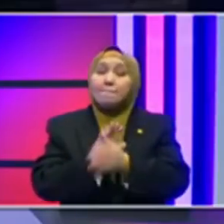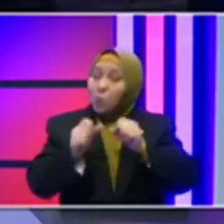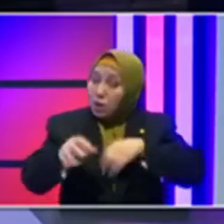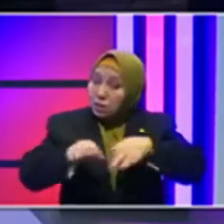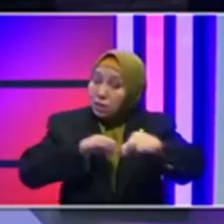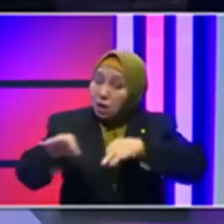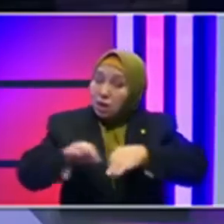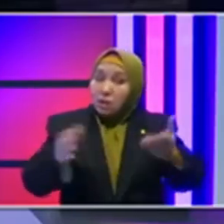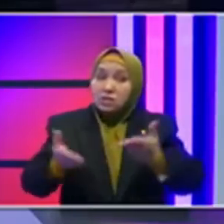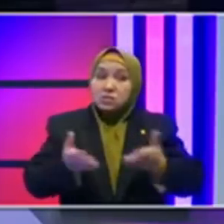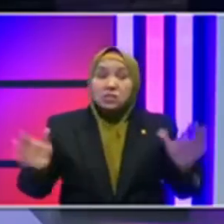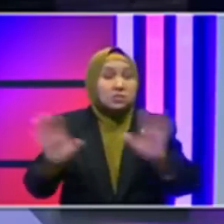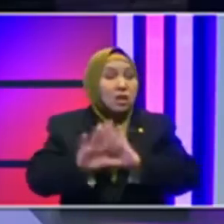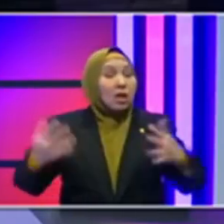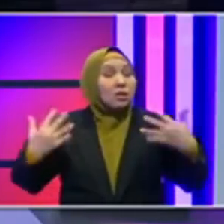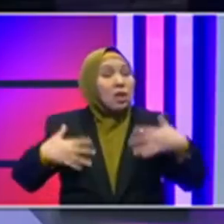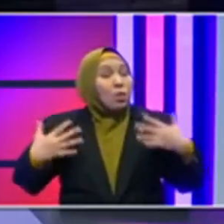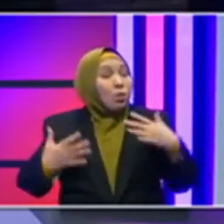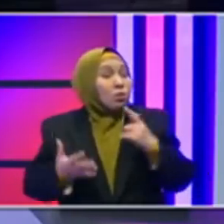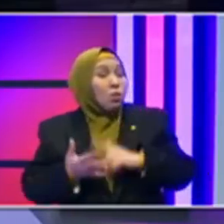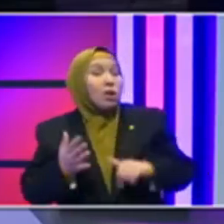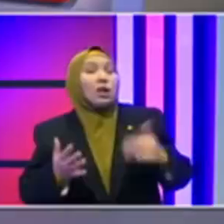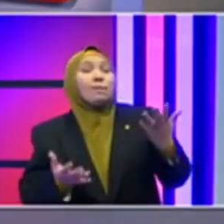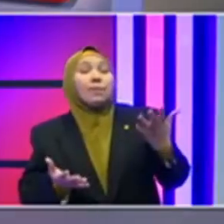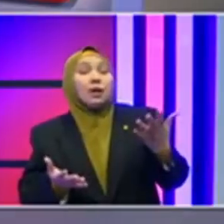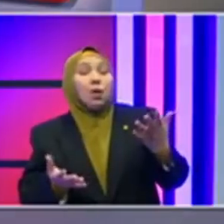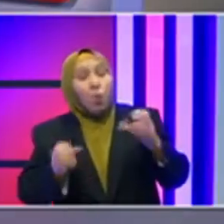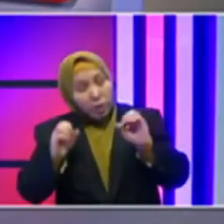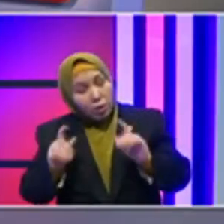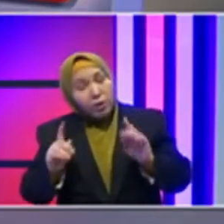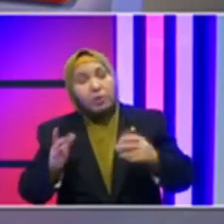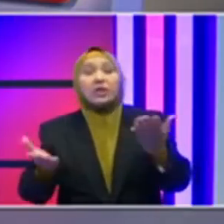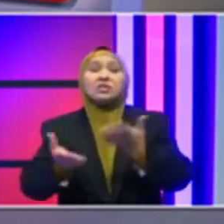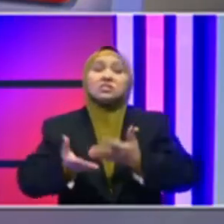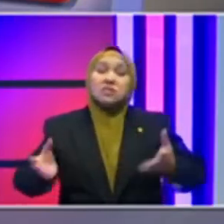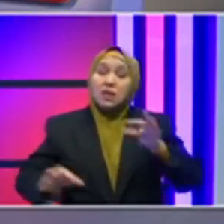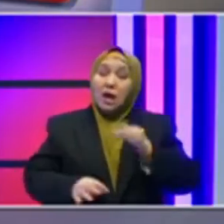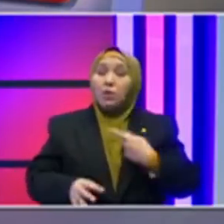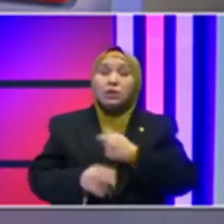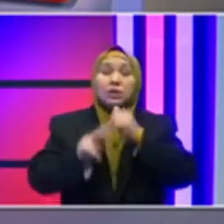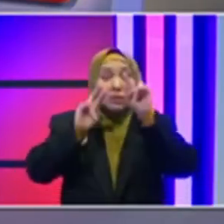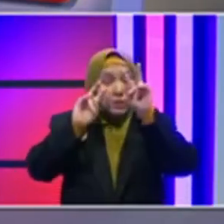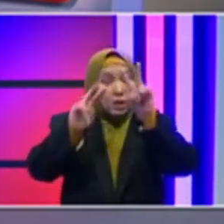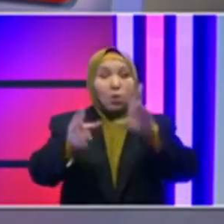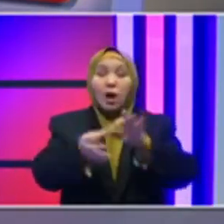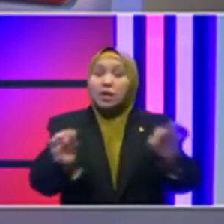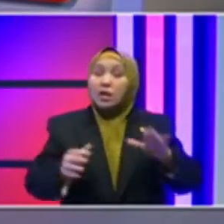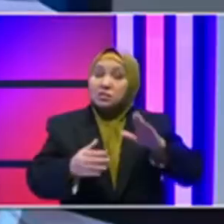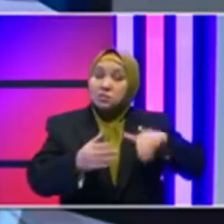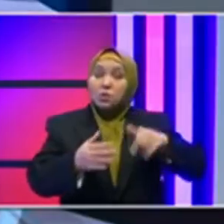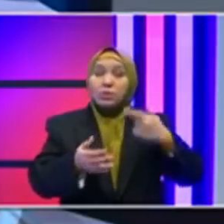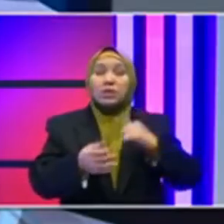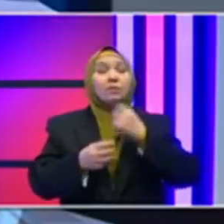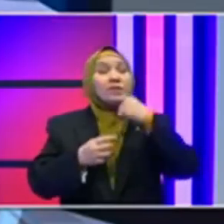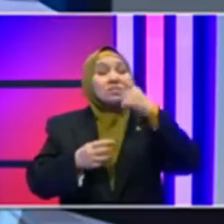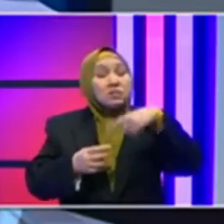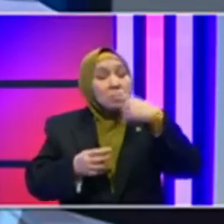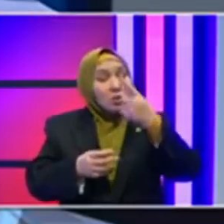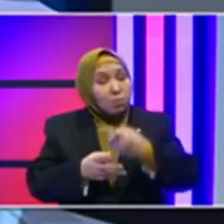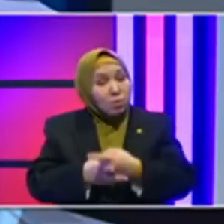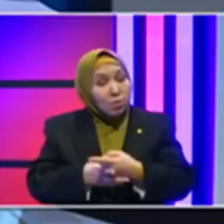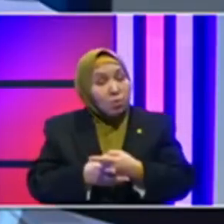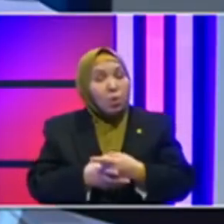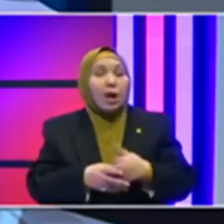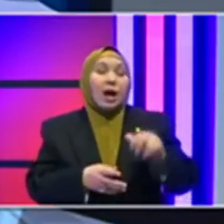jangan takut Takut oke dekat sini kalau kita lihat ayat yang sebelumnya menyebutkan Fauzan